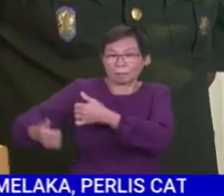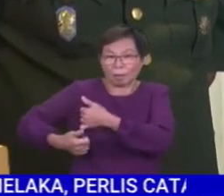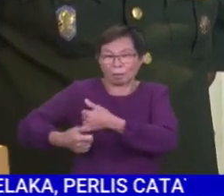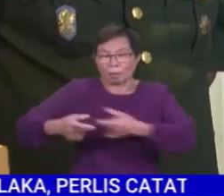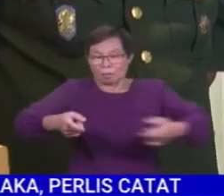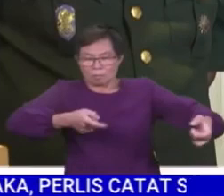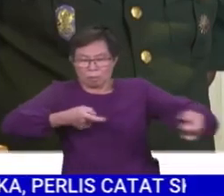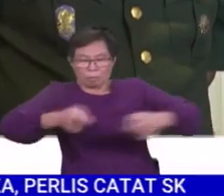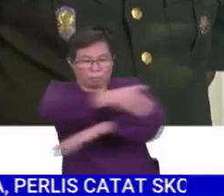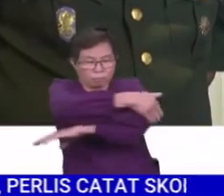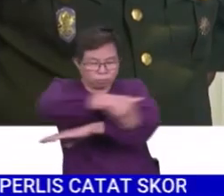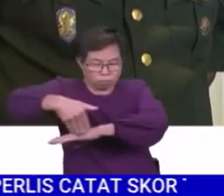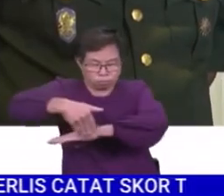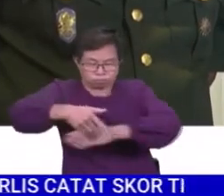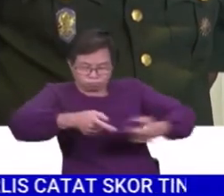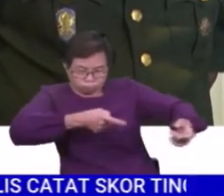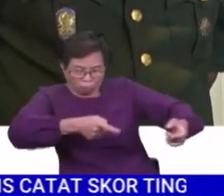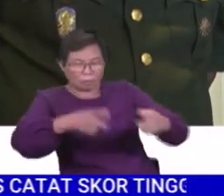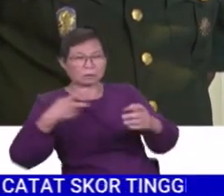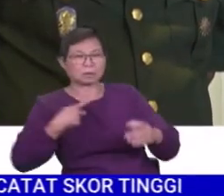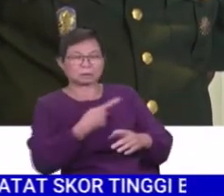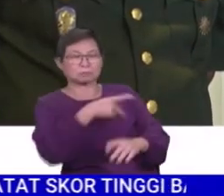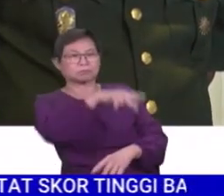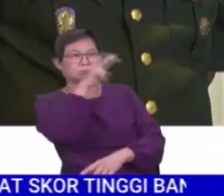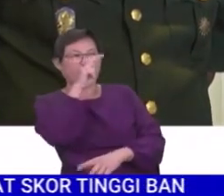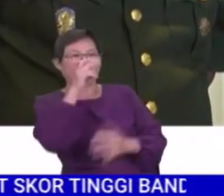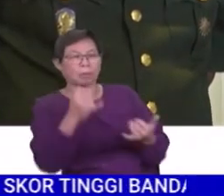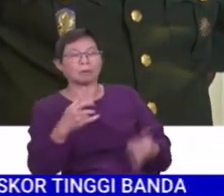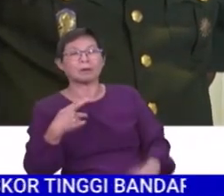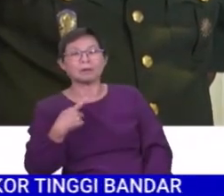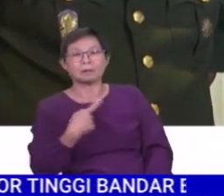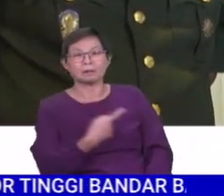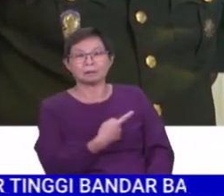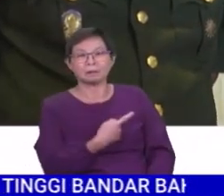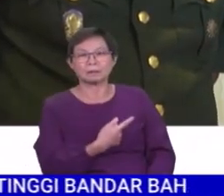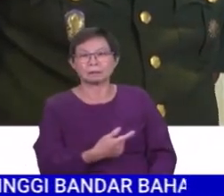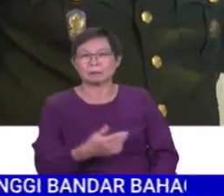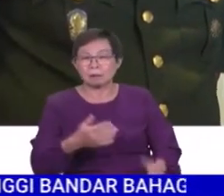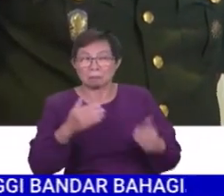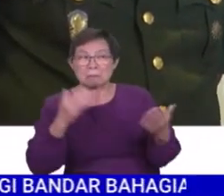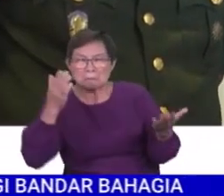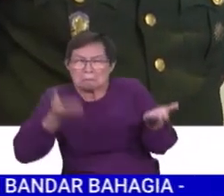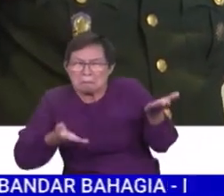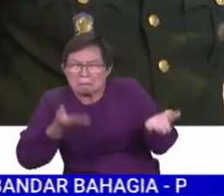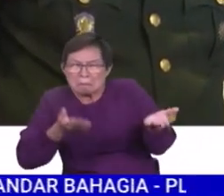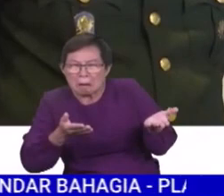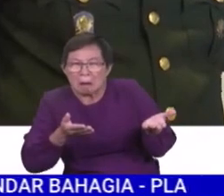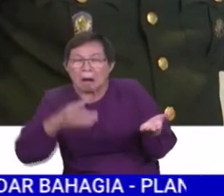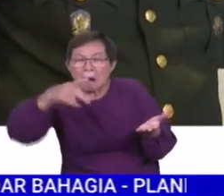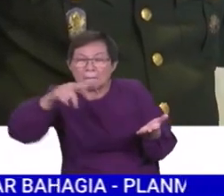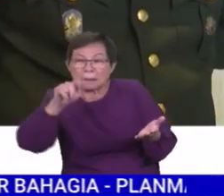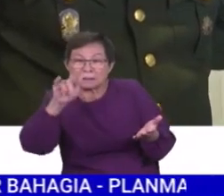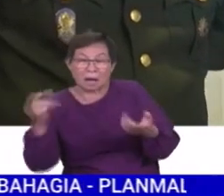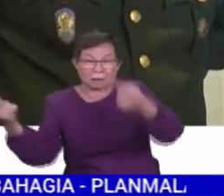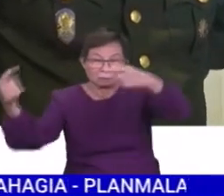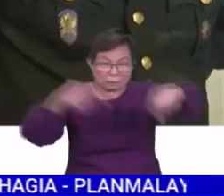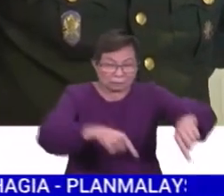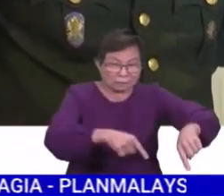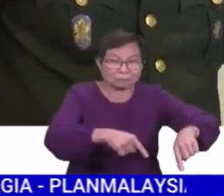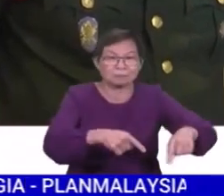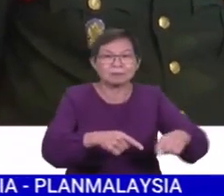pengawalan sempadan kita perketatkan. Ya? Melihat akan potensi-potensi akan mereka akan masuk. Buat masa